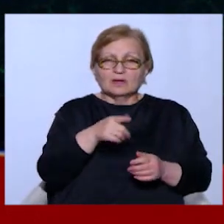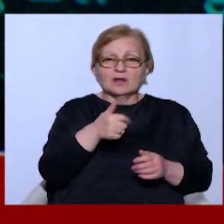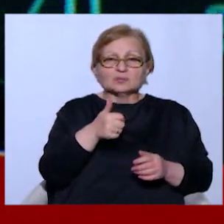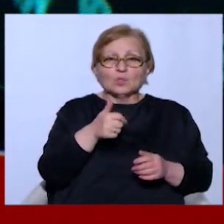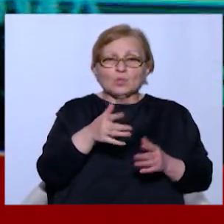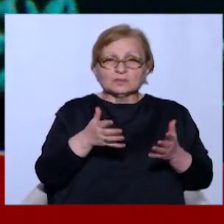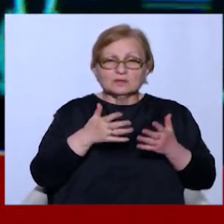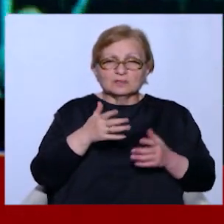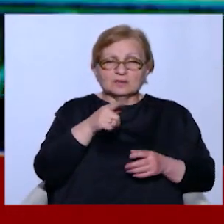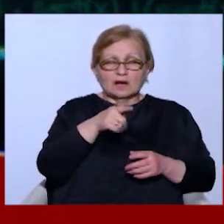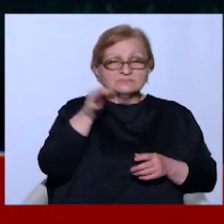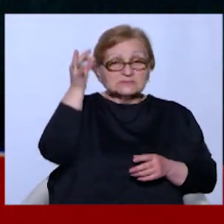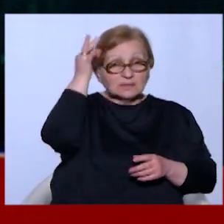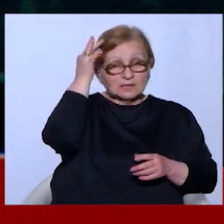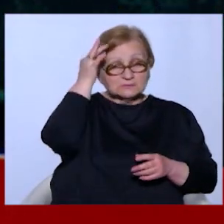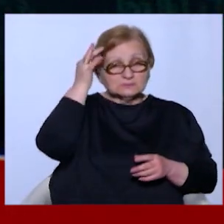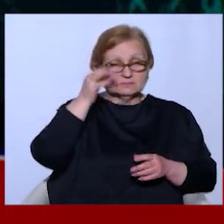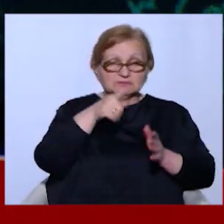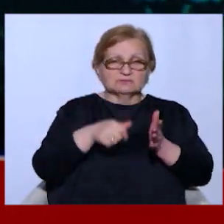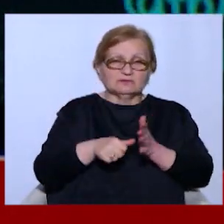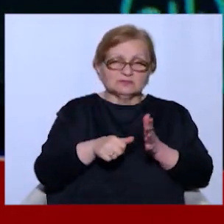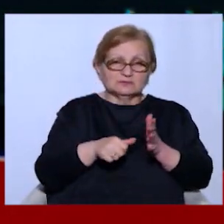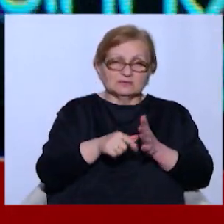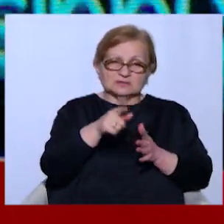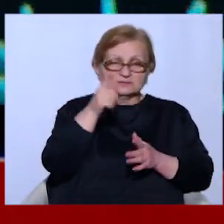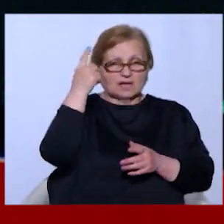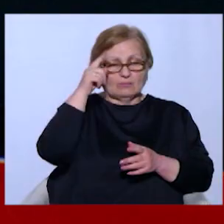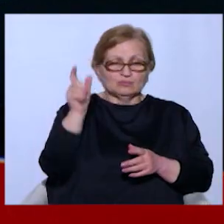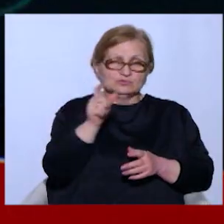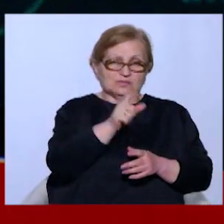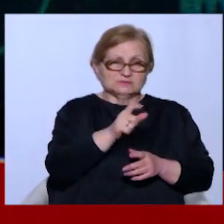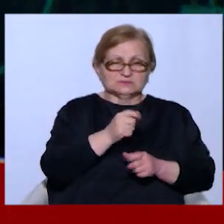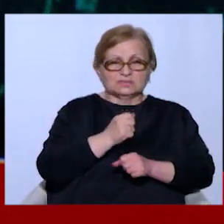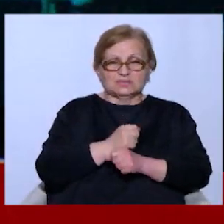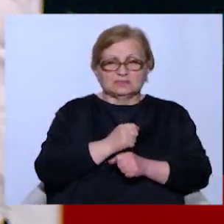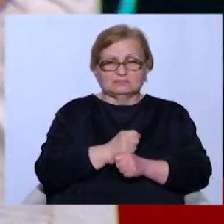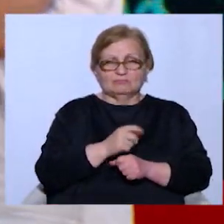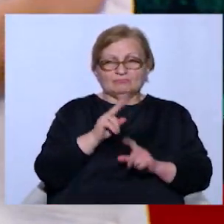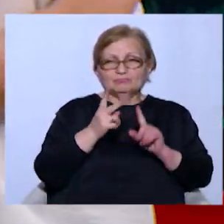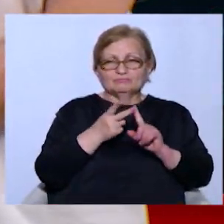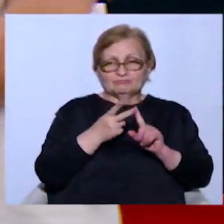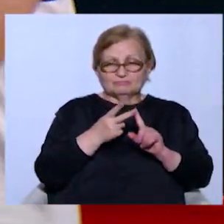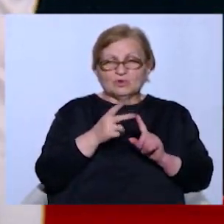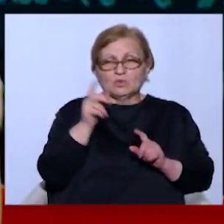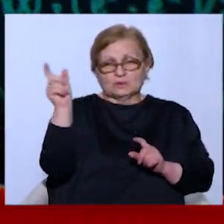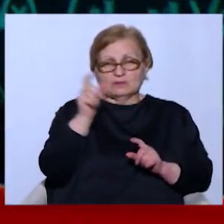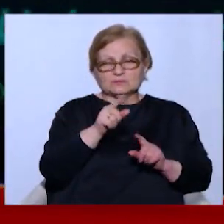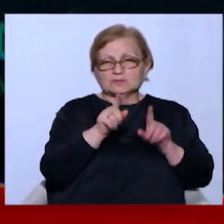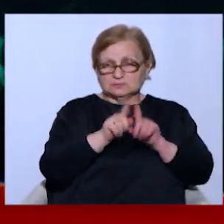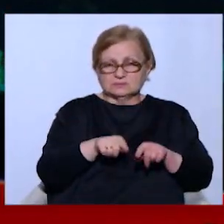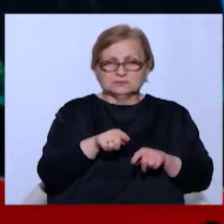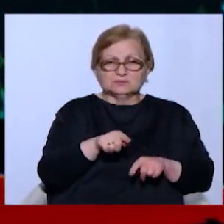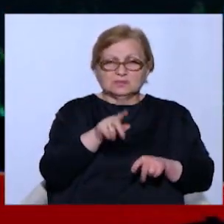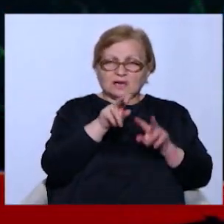ხო? ამის ცოდნა, ამის გახსენება დაგეხმარებათ თქვენ ამ ამოცანის ამოხსნაში. მეორე ამოცანაში ისევ და ისევ